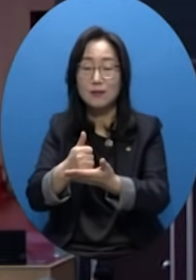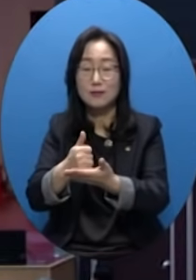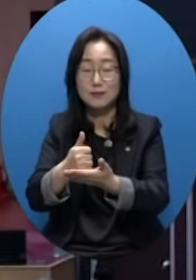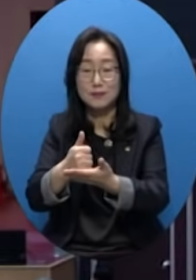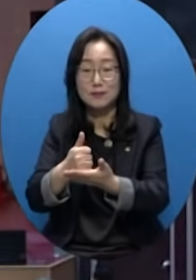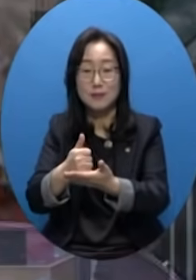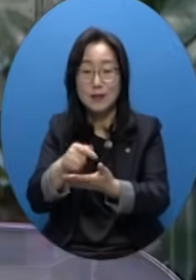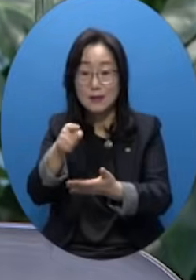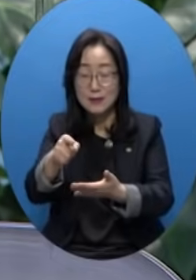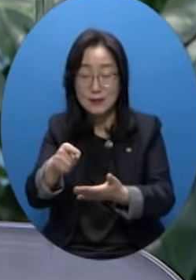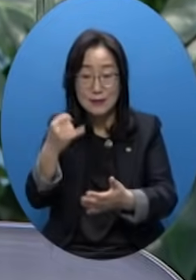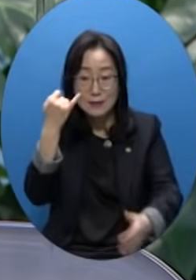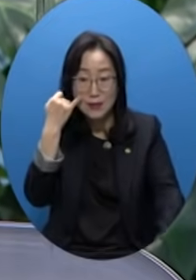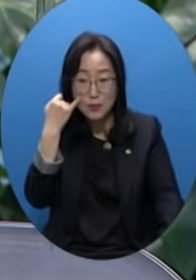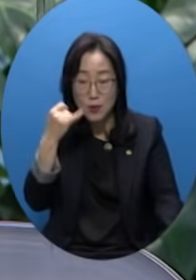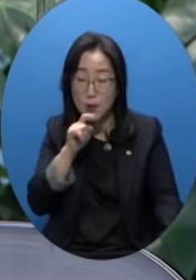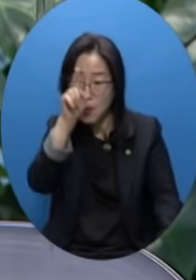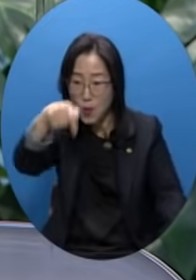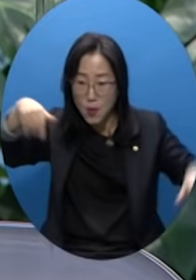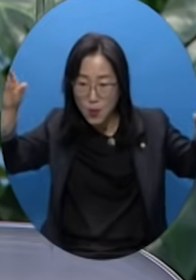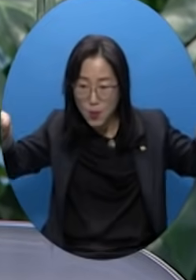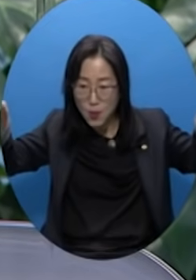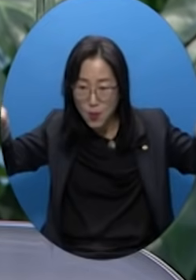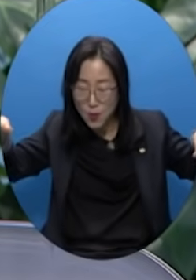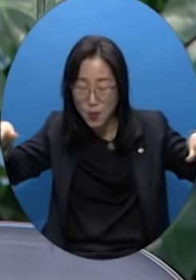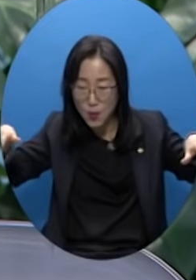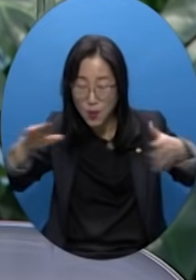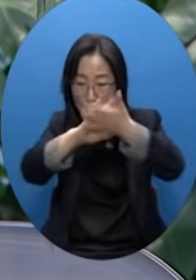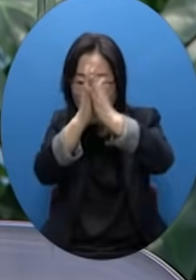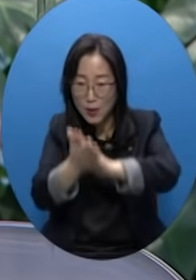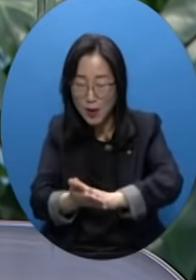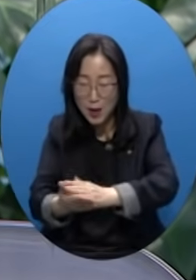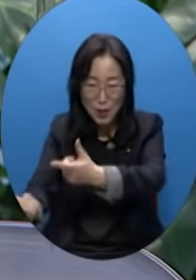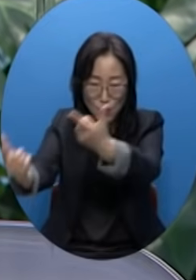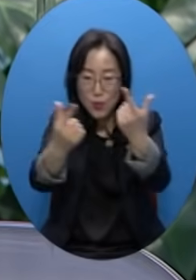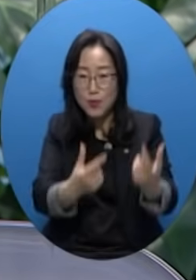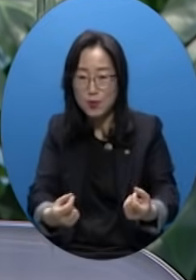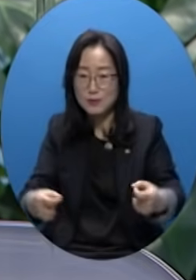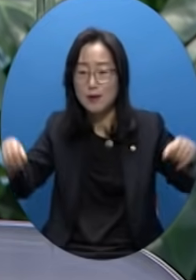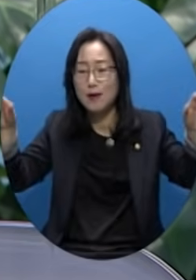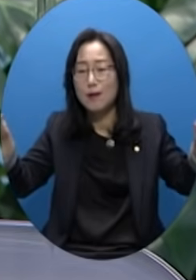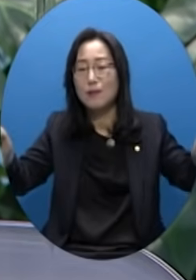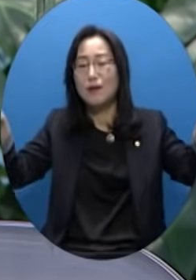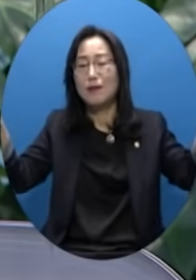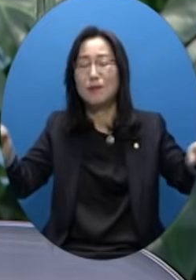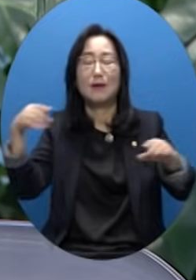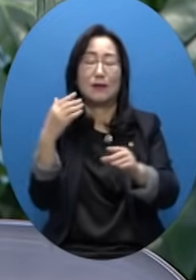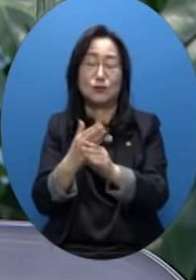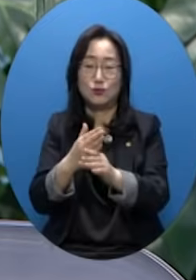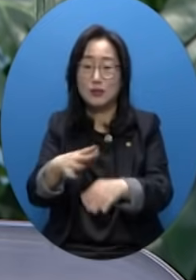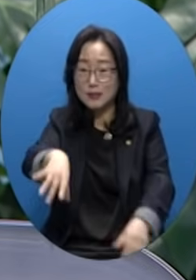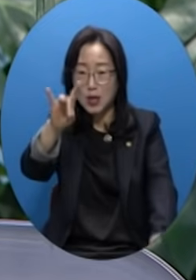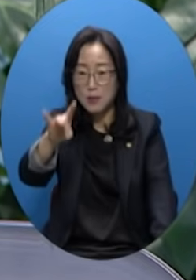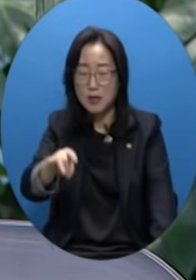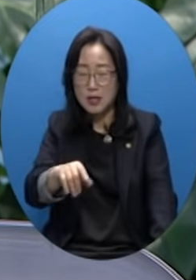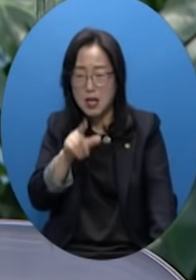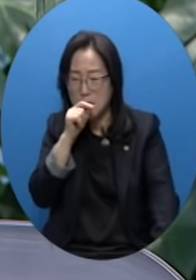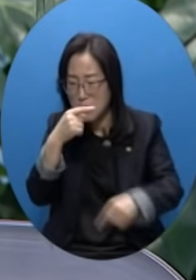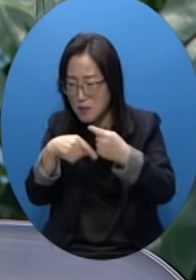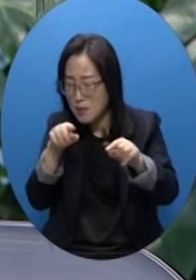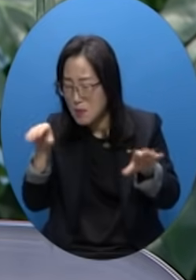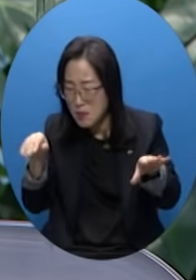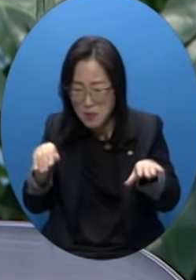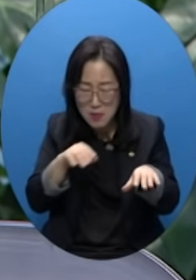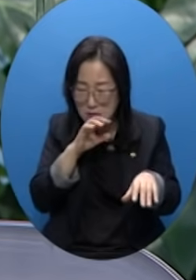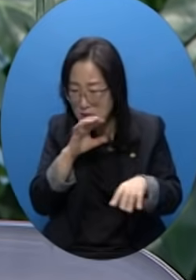원자 4 무림을 독수리 만들어서 거기다 작은 독수리가 됐어 다 날라가고 있습니다 처음에는 와서 참석 책거리